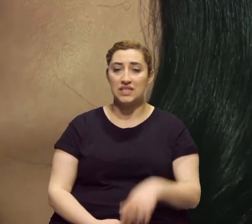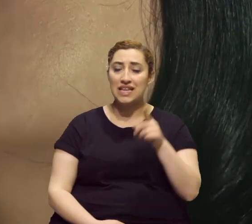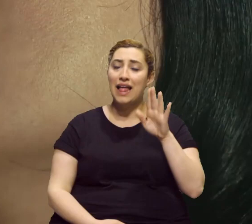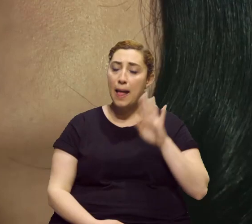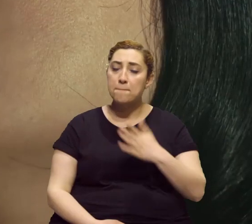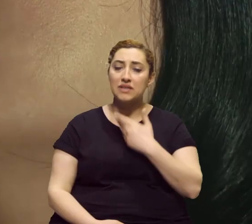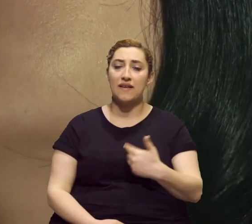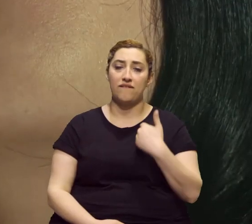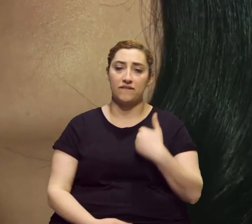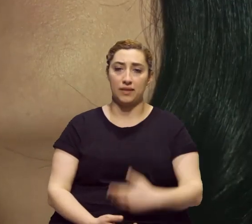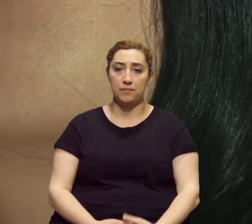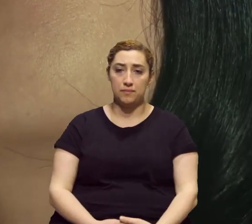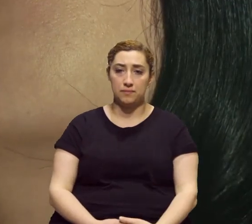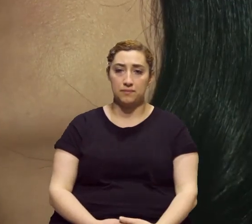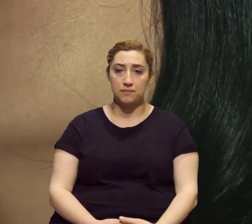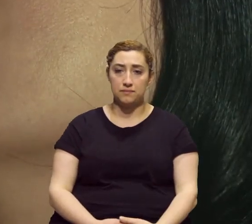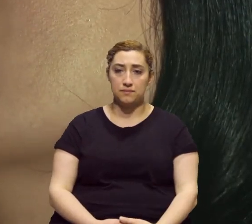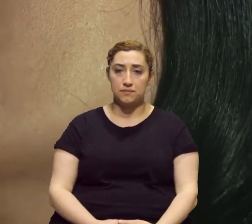Seni hep sevdim.